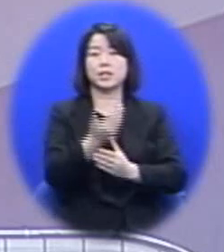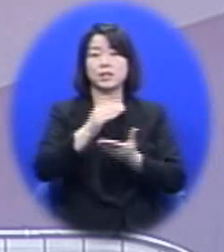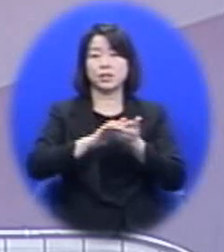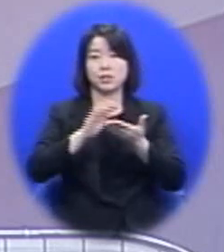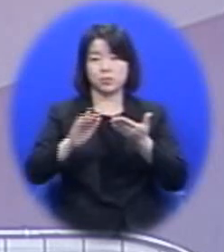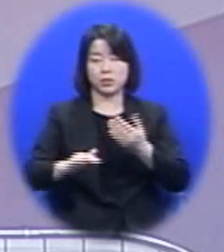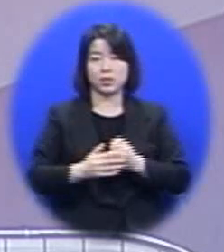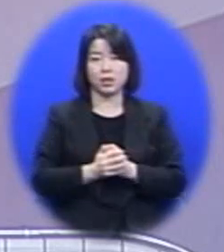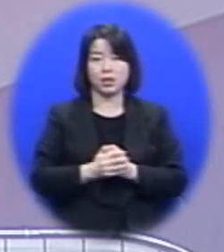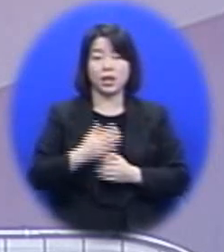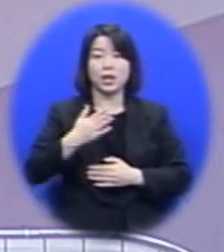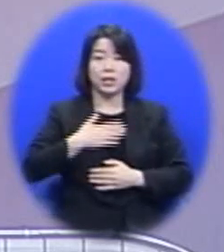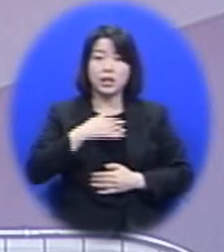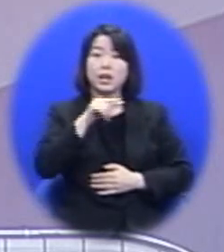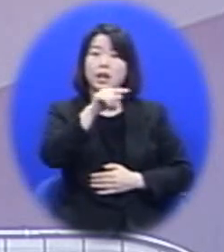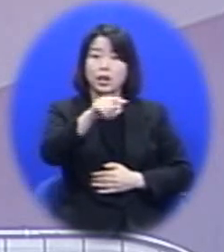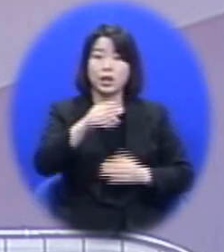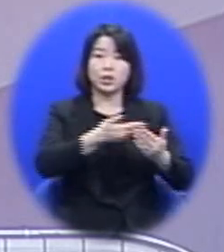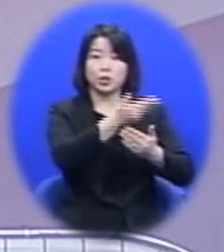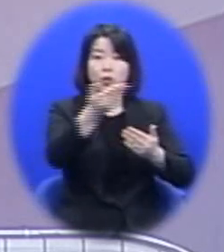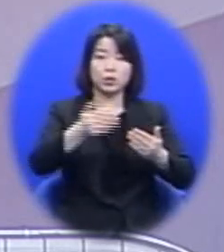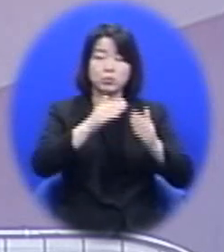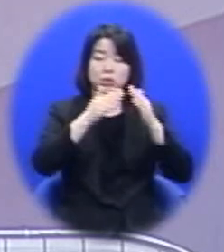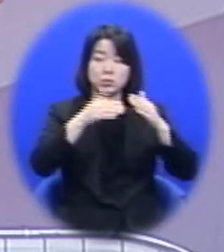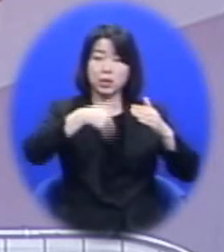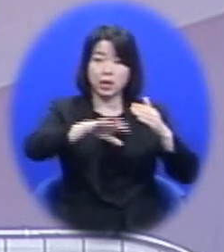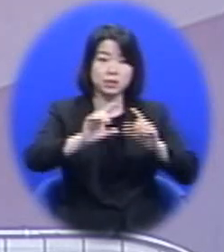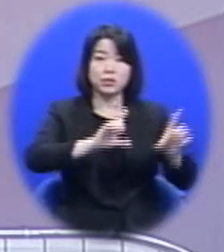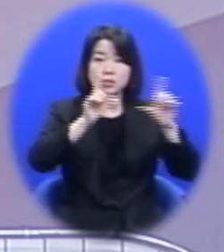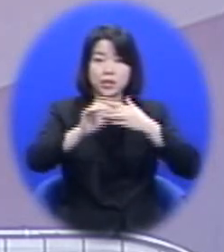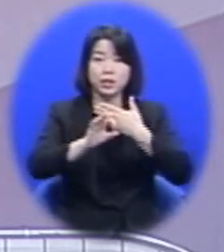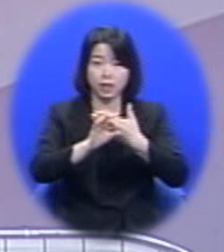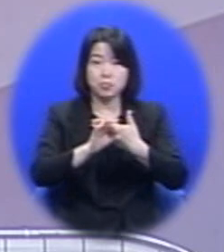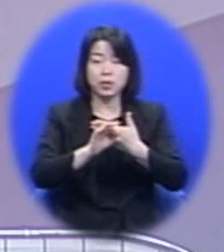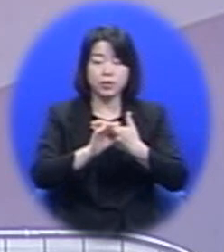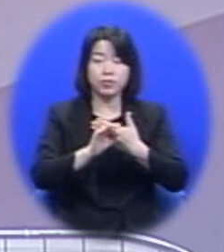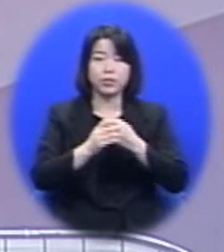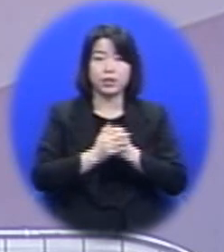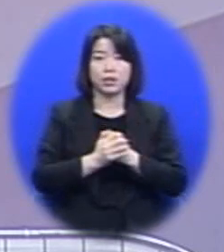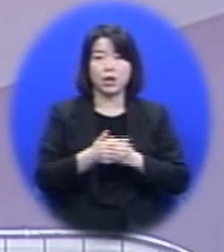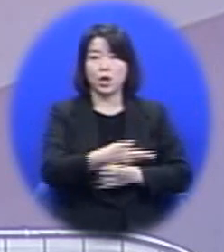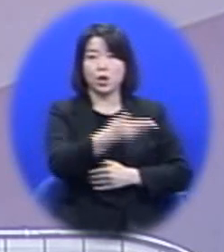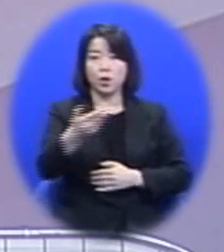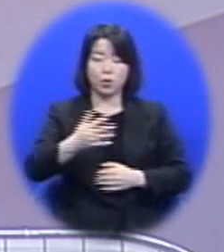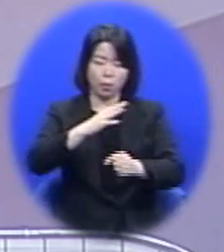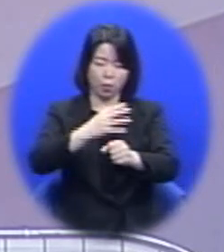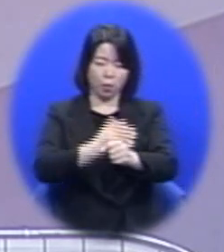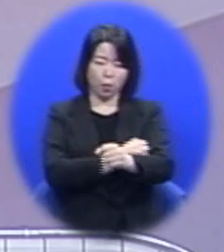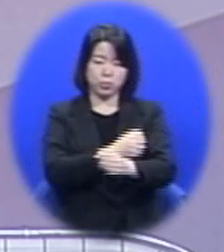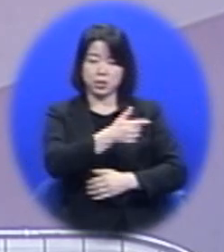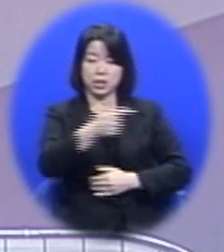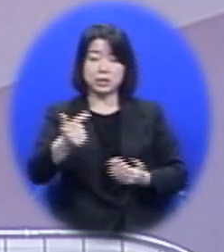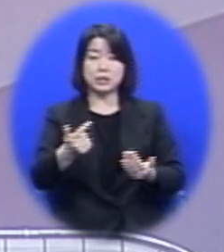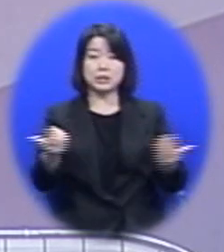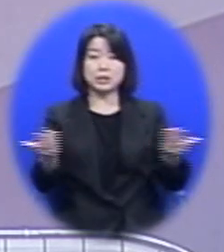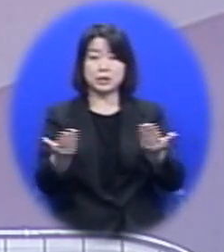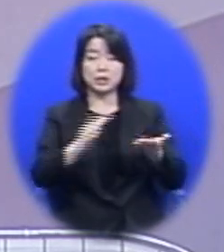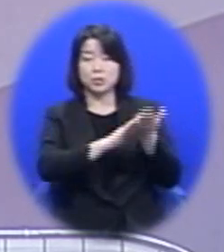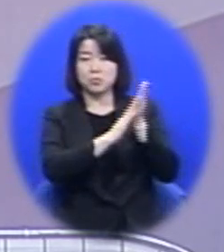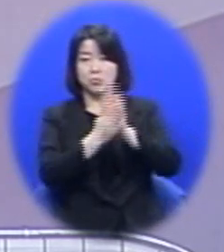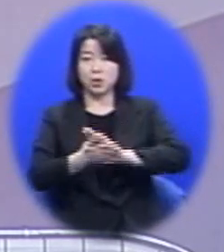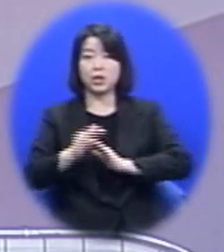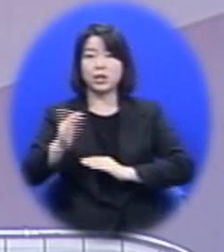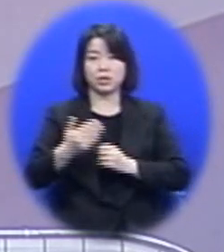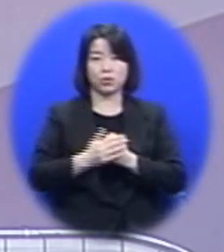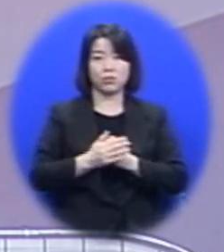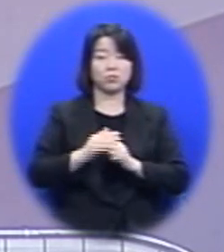제가 여러분의 집에 가서 산다면 여러분의 집에 엄청난 변혁이 일어나게 될 것입니다. 그런데